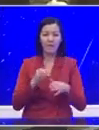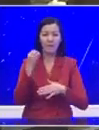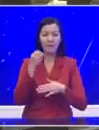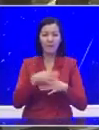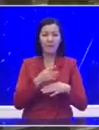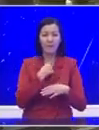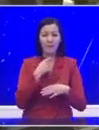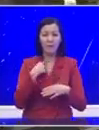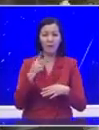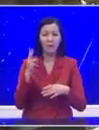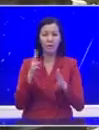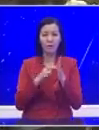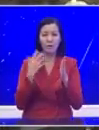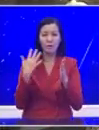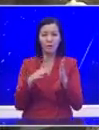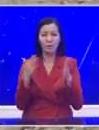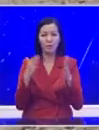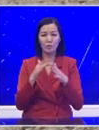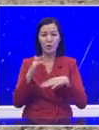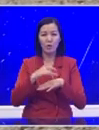орталығында 753 көп қабатты үй